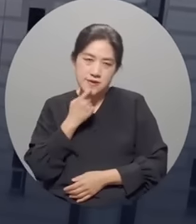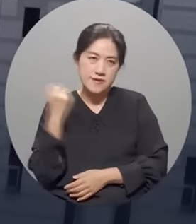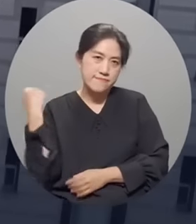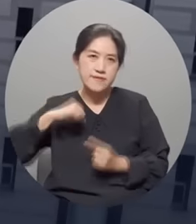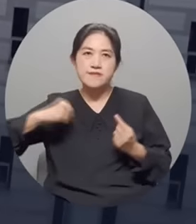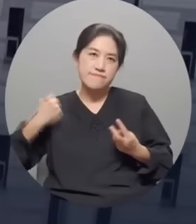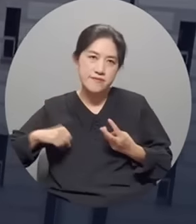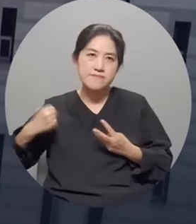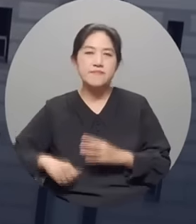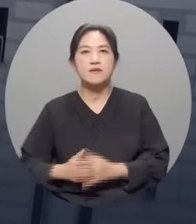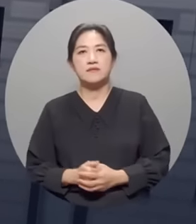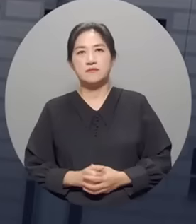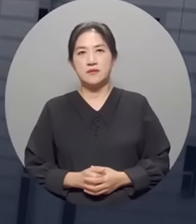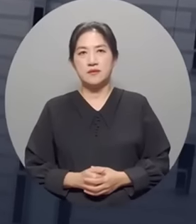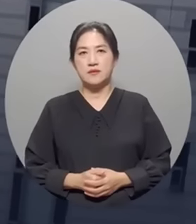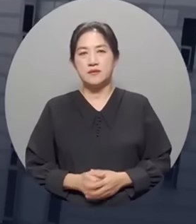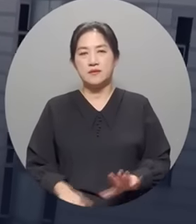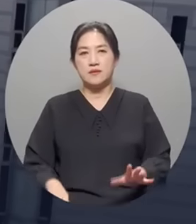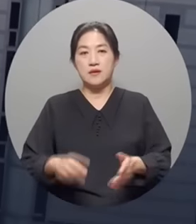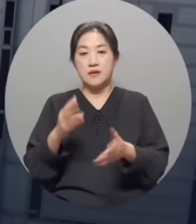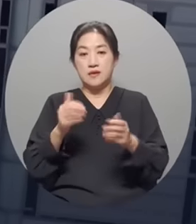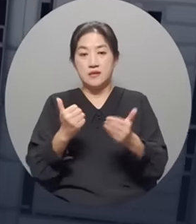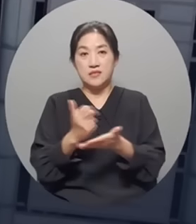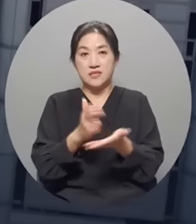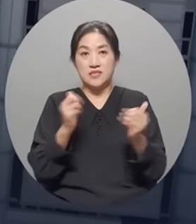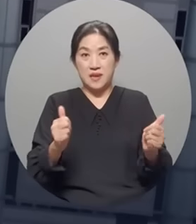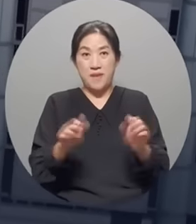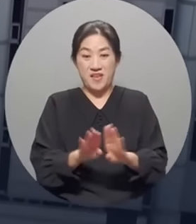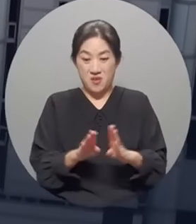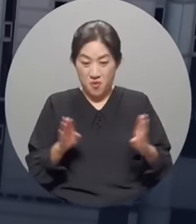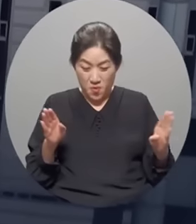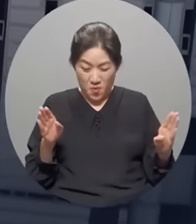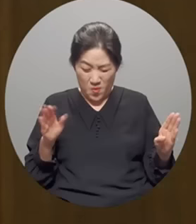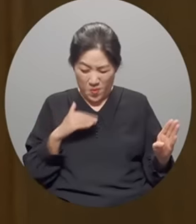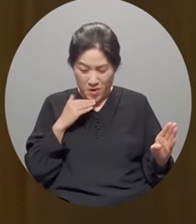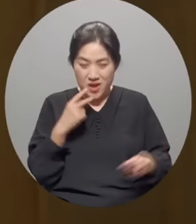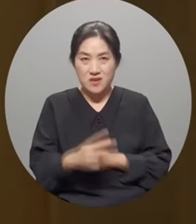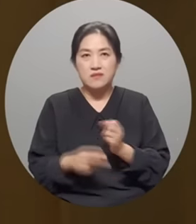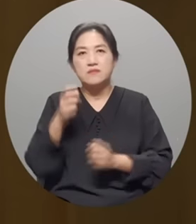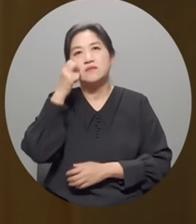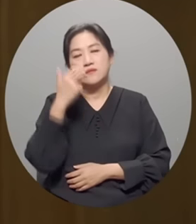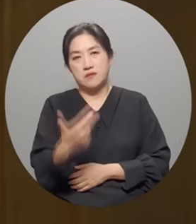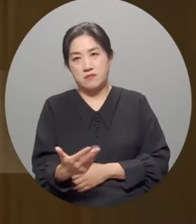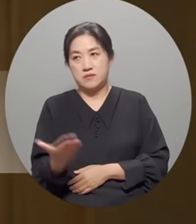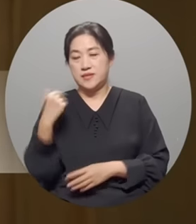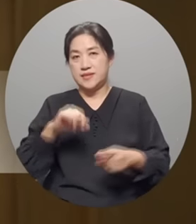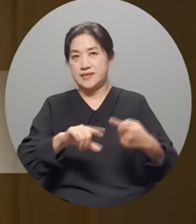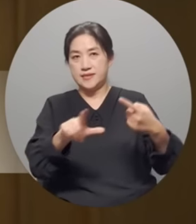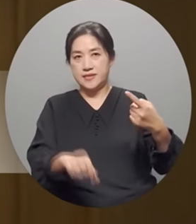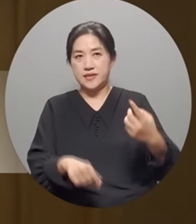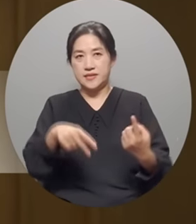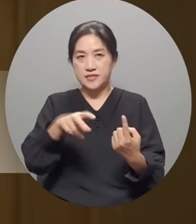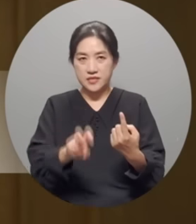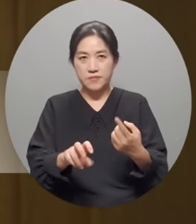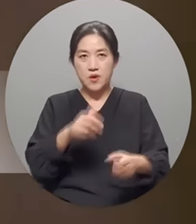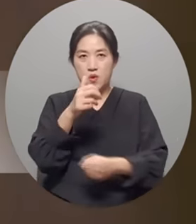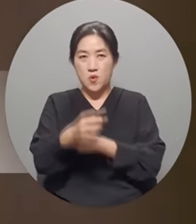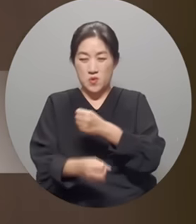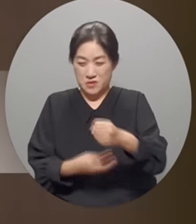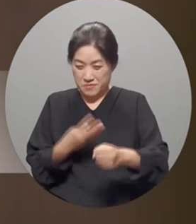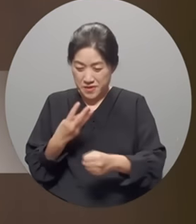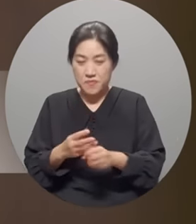불복했습니다. 재판 여는 데만 2년 7개월이 걸렸습니다. 지난 1월 1심 법원이 53년